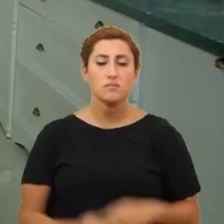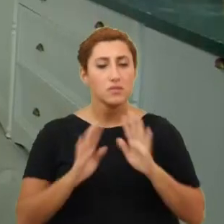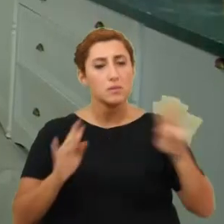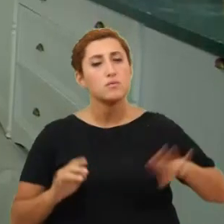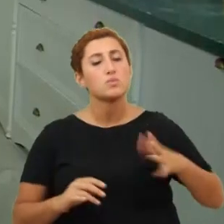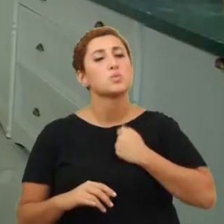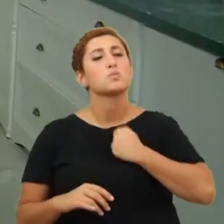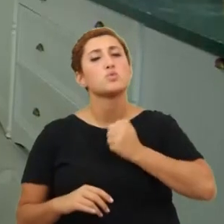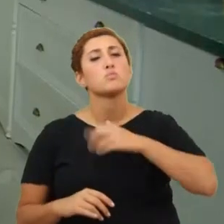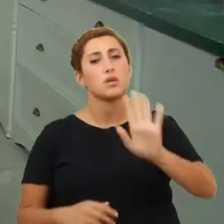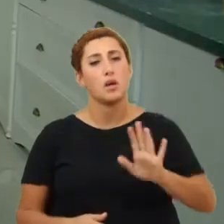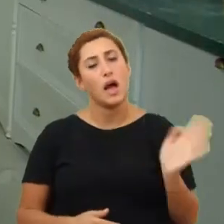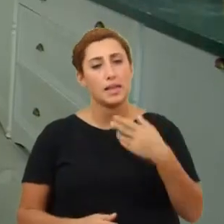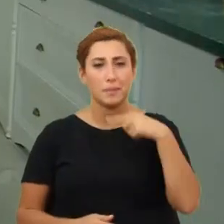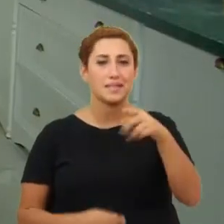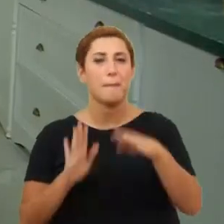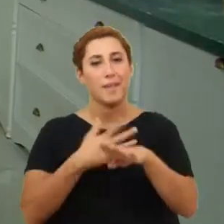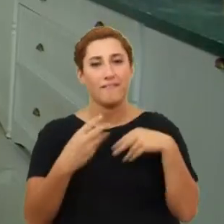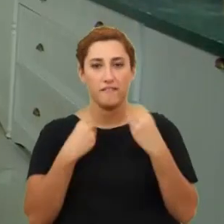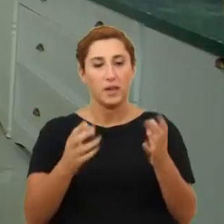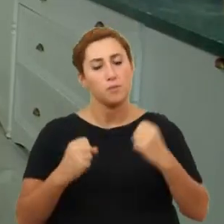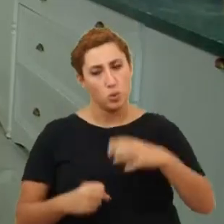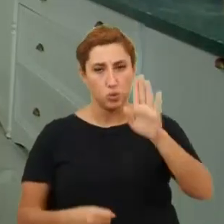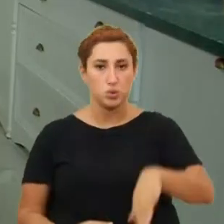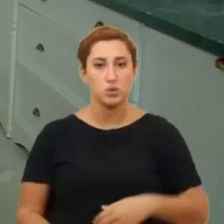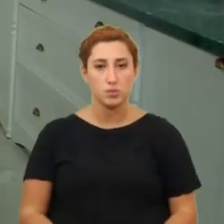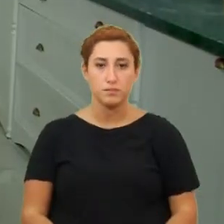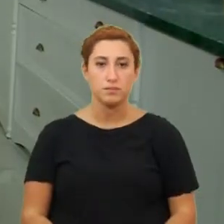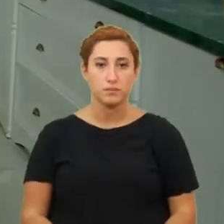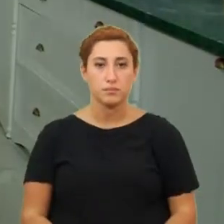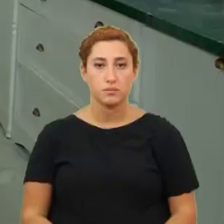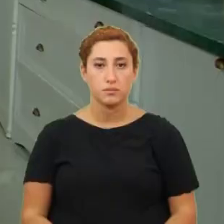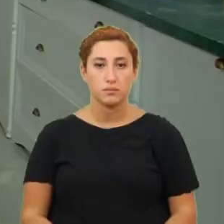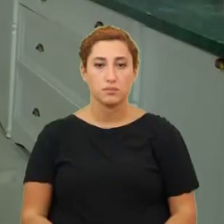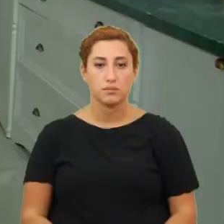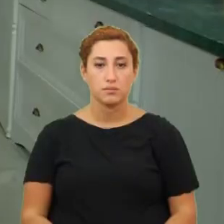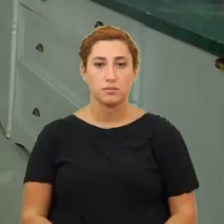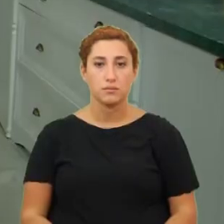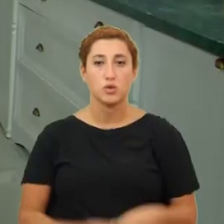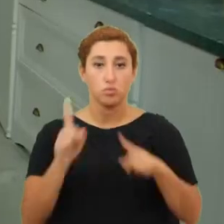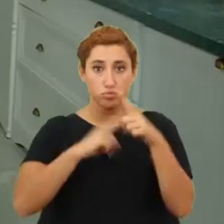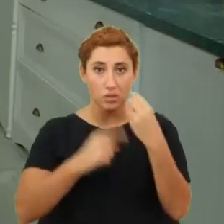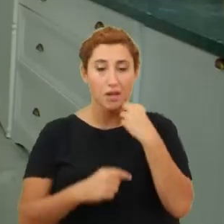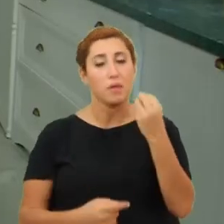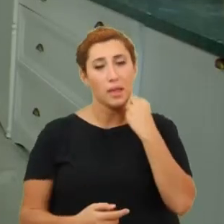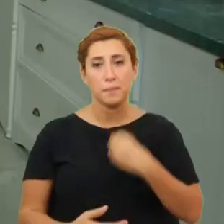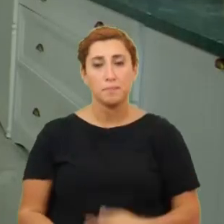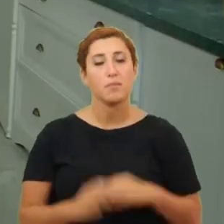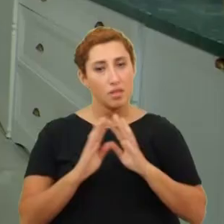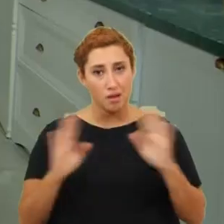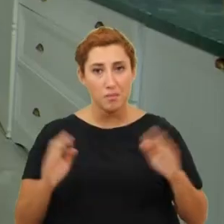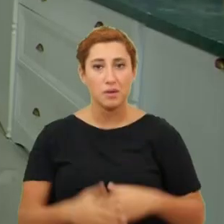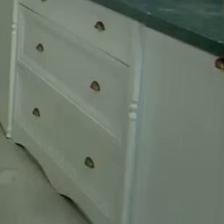Tamam yavrum, üzülme, üzülme. Hadi gebe sana meyve vereyim. Otur sen şuraya. Buz yiyeyim mi? Yiyelim.